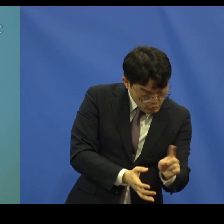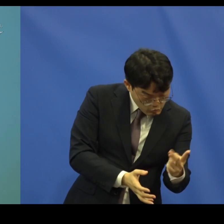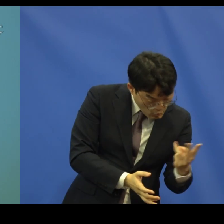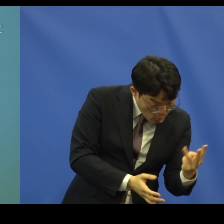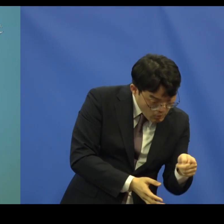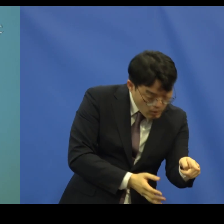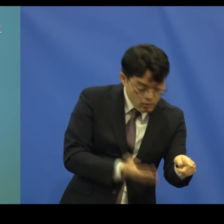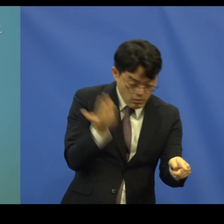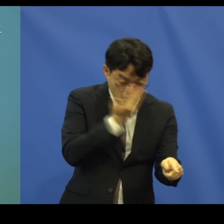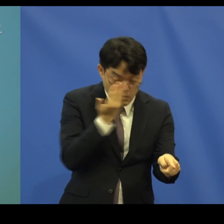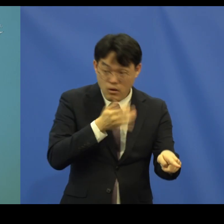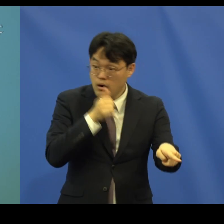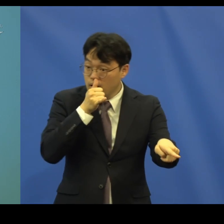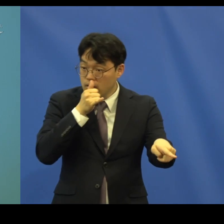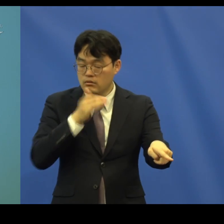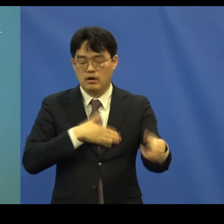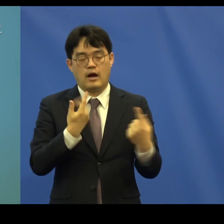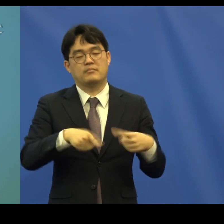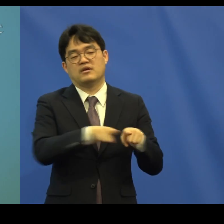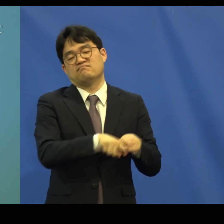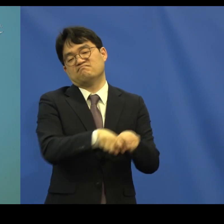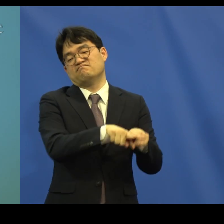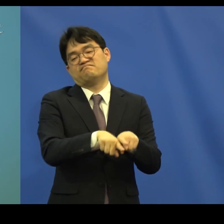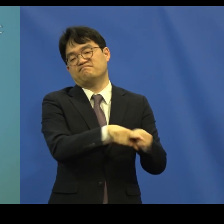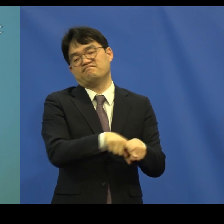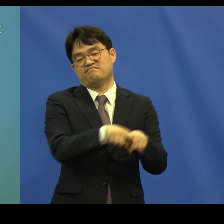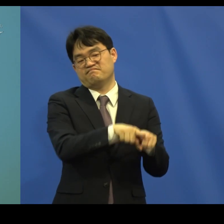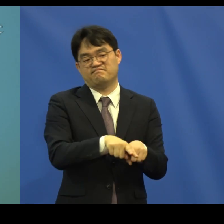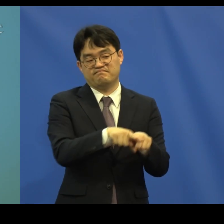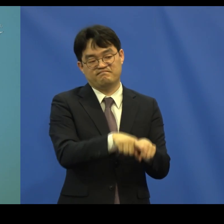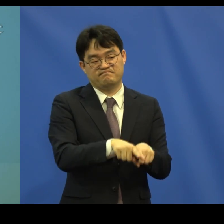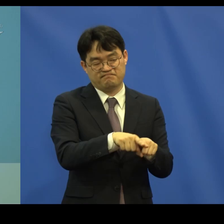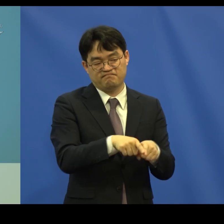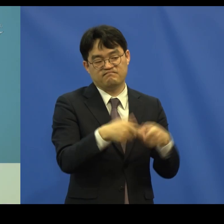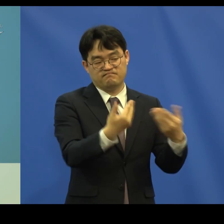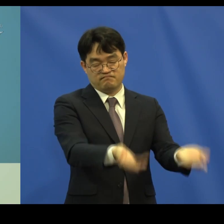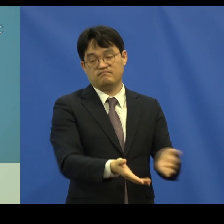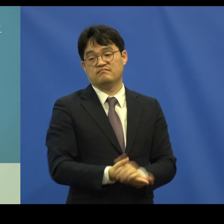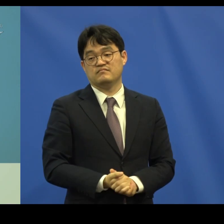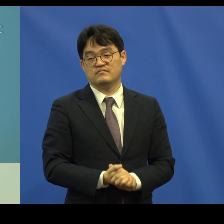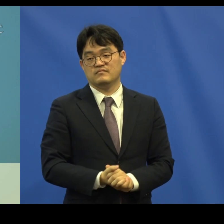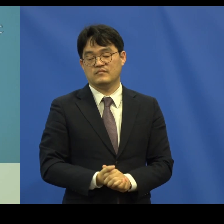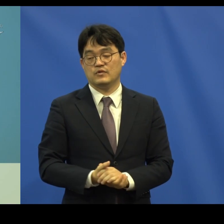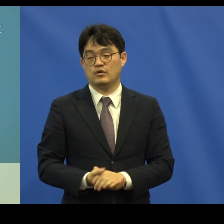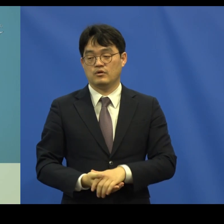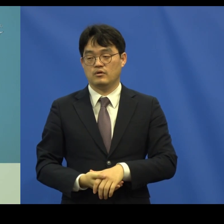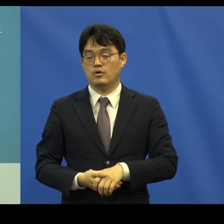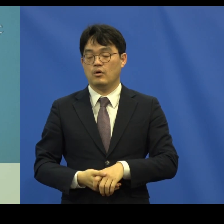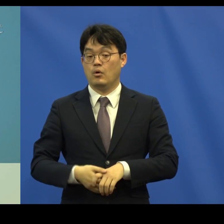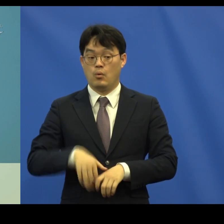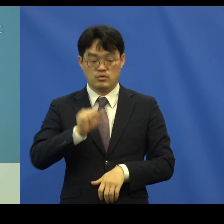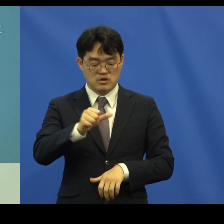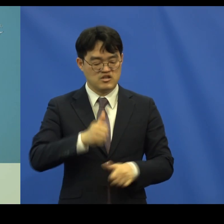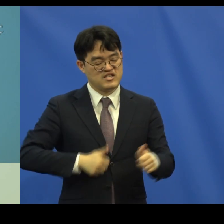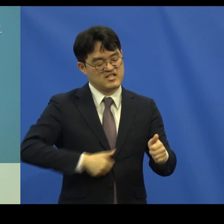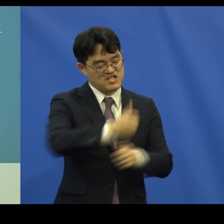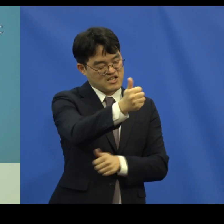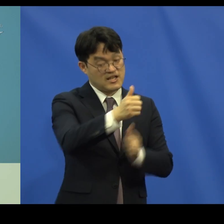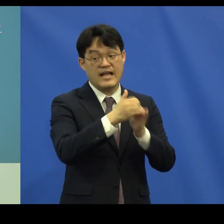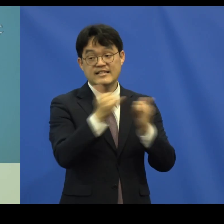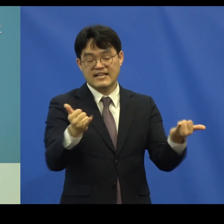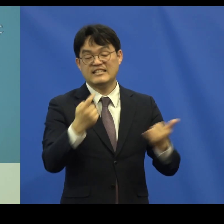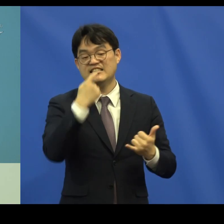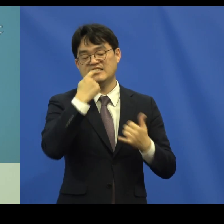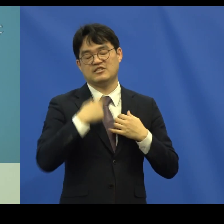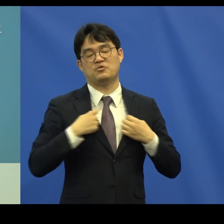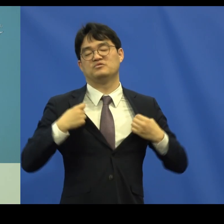함께 그들과 다니겠다 이런 말씀하시고 5절에 보니까 이기는 자는 이와 같이 흰옷을 입을 것이요 내가 그